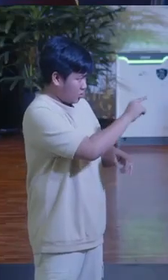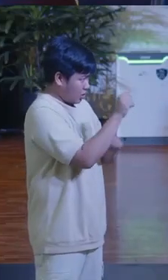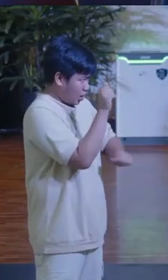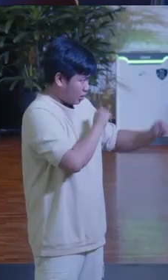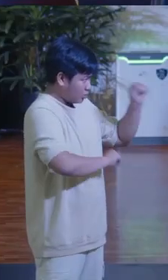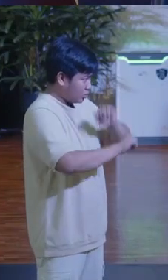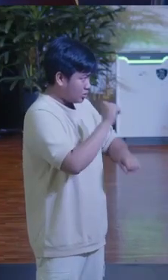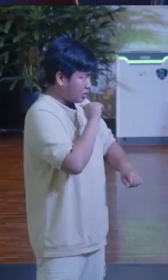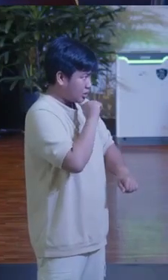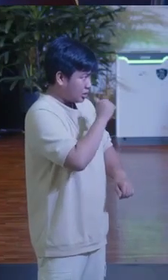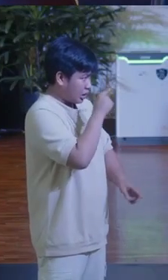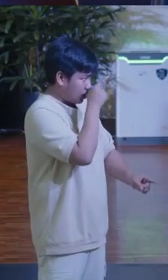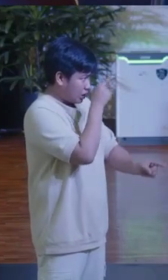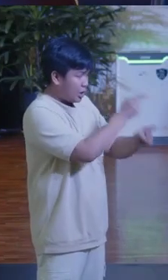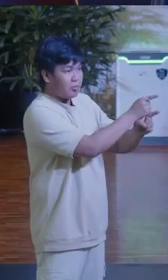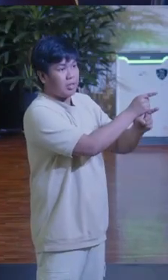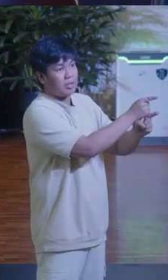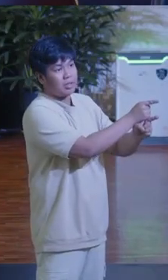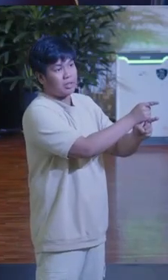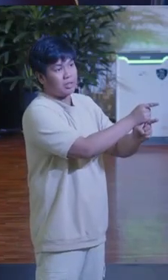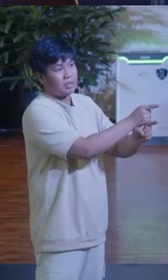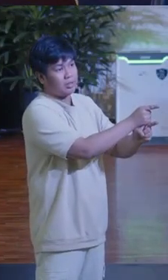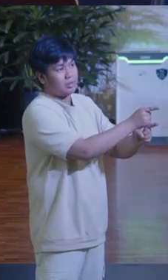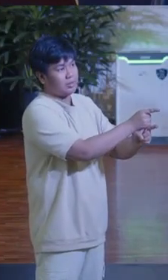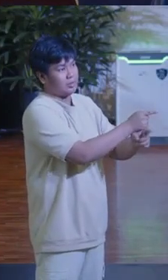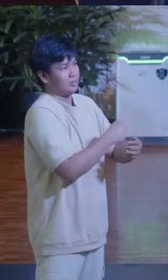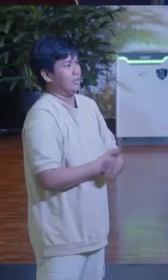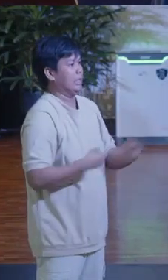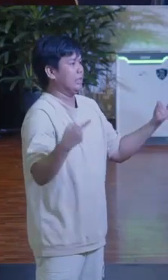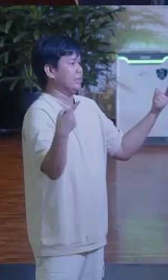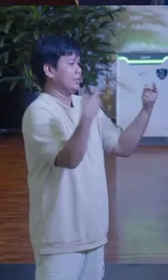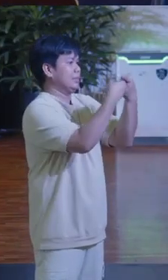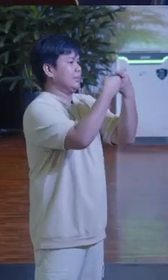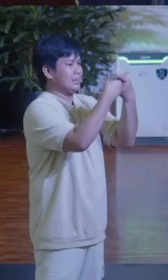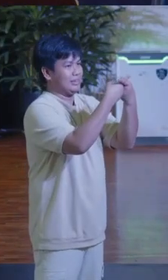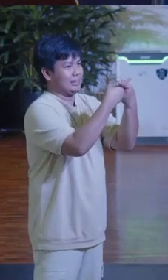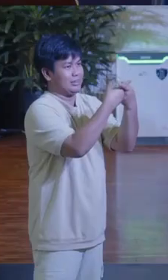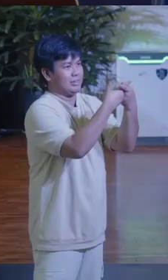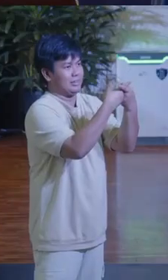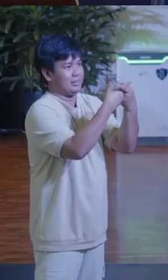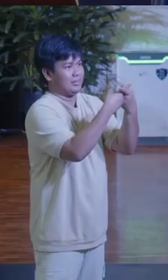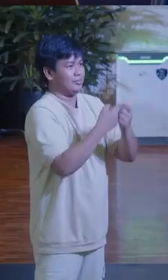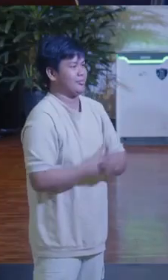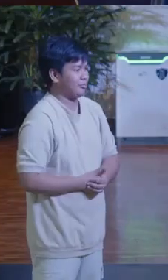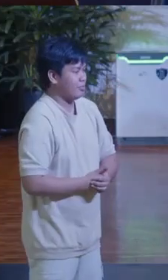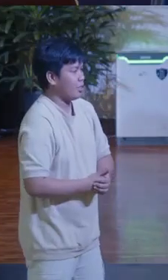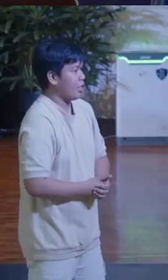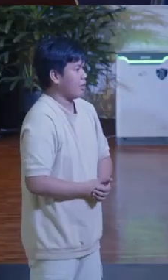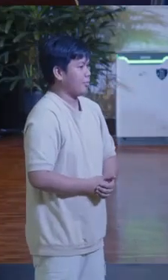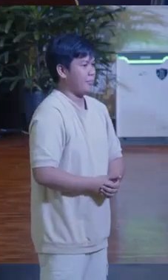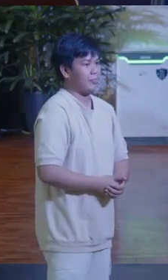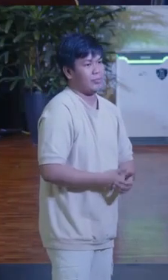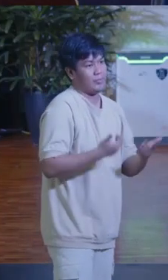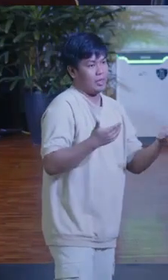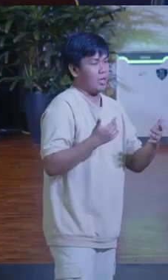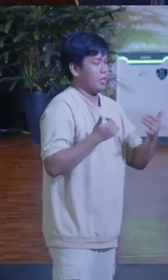eh. So nahawa silang lahat. Pero sabi ni Pablo, but